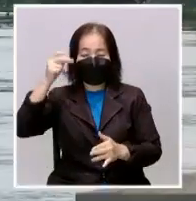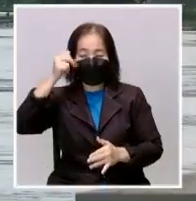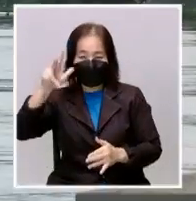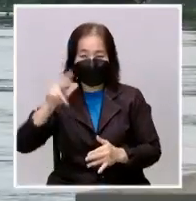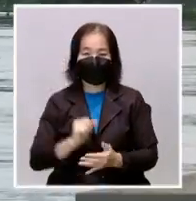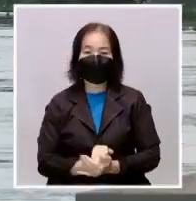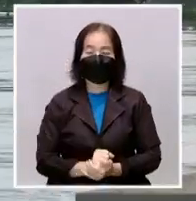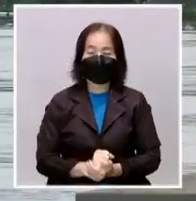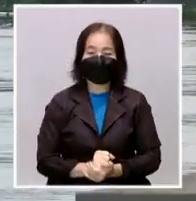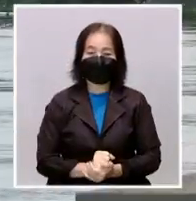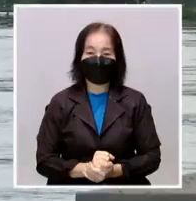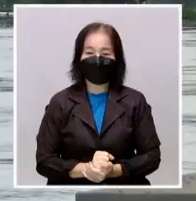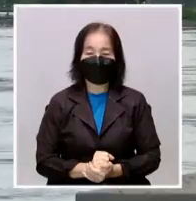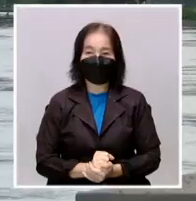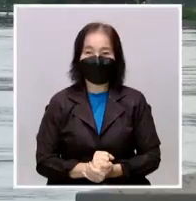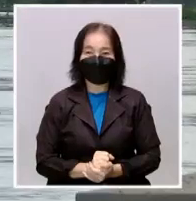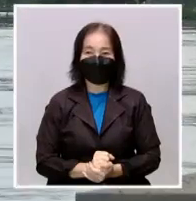ค่ะ